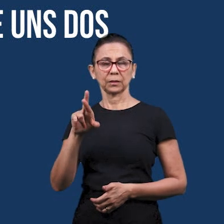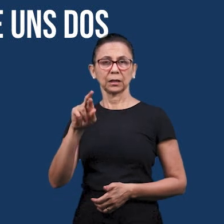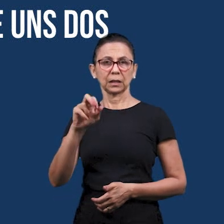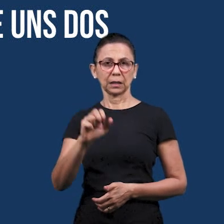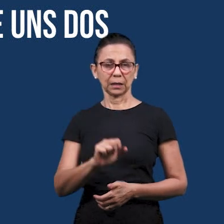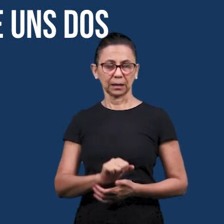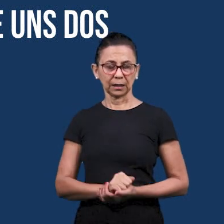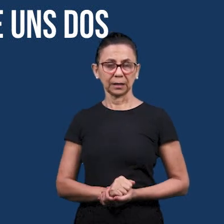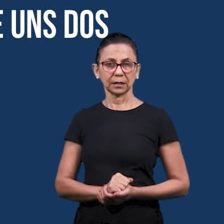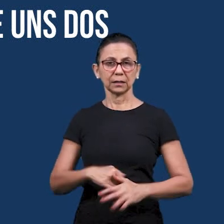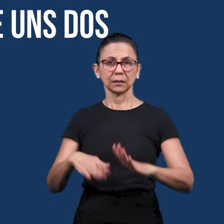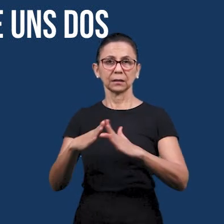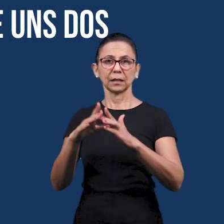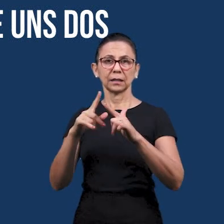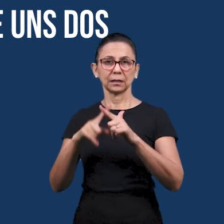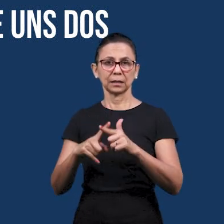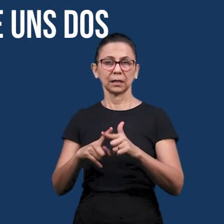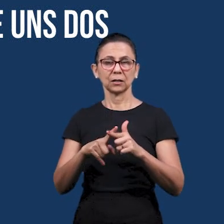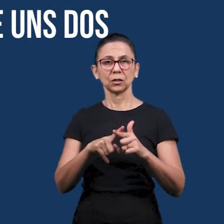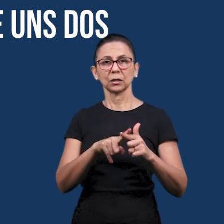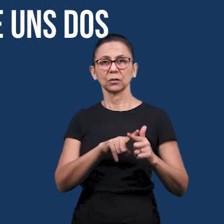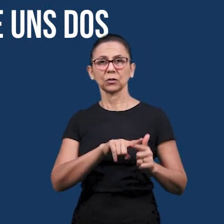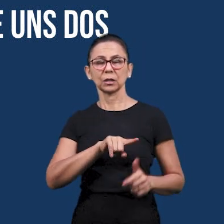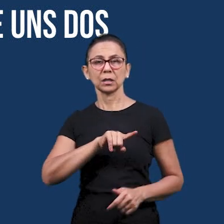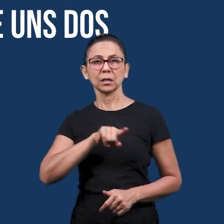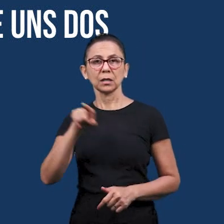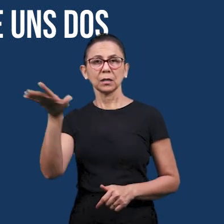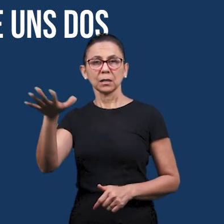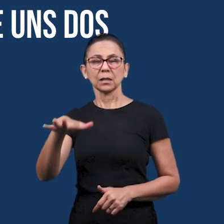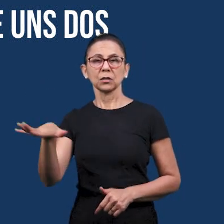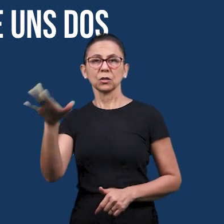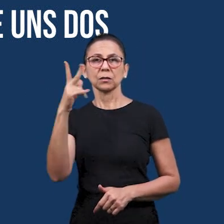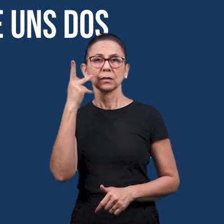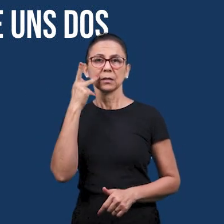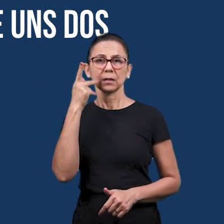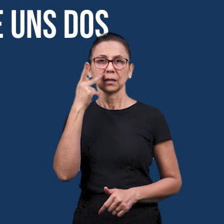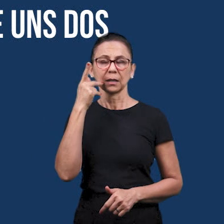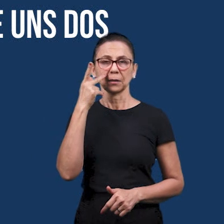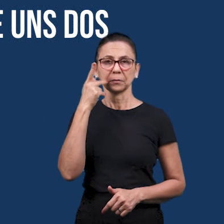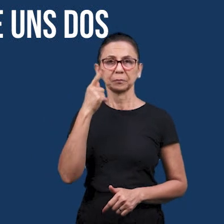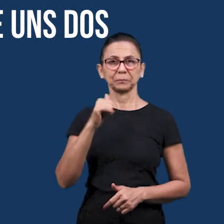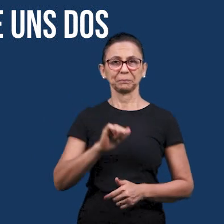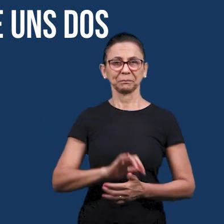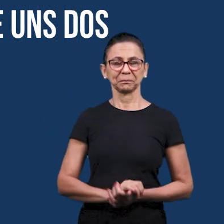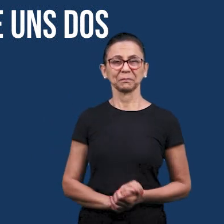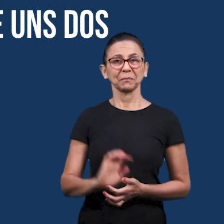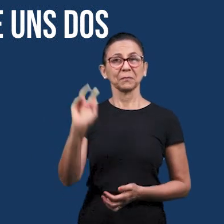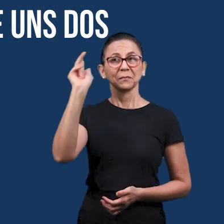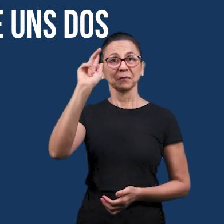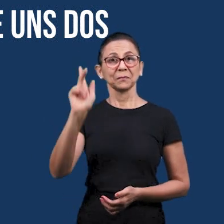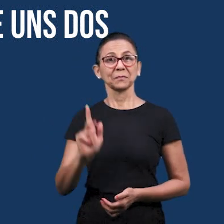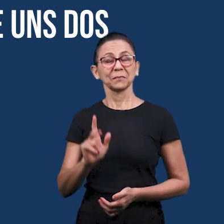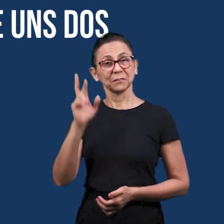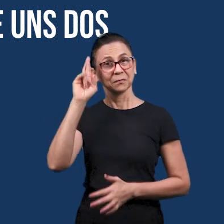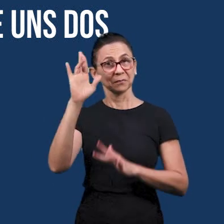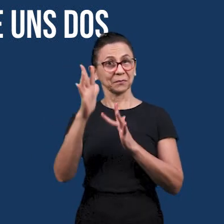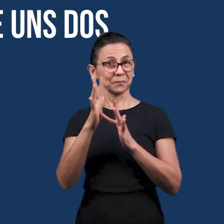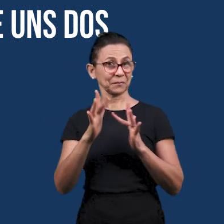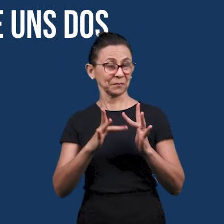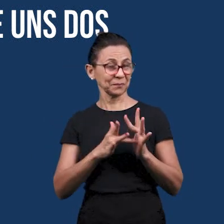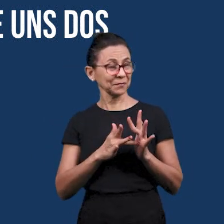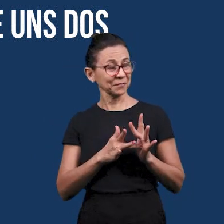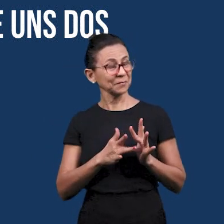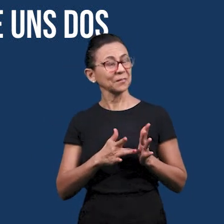Сеара. Возлюбленные братья пастора, мир Господа Иисуса. Я